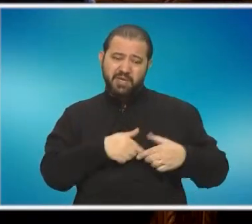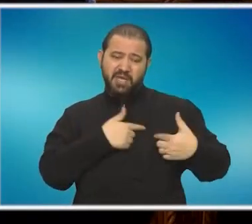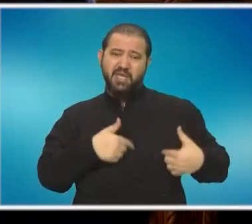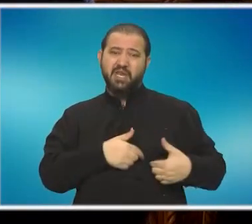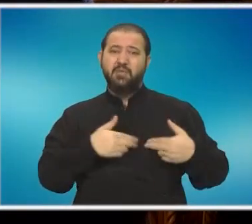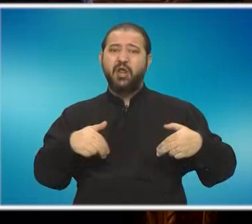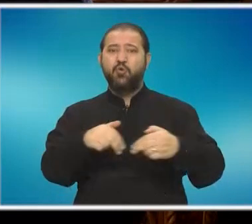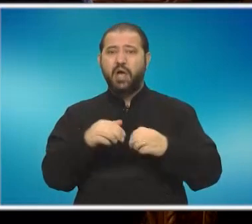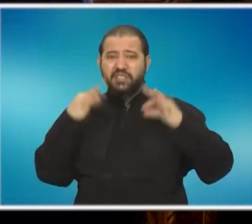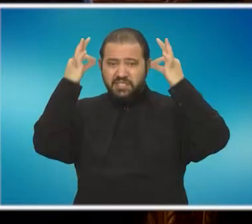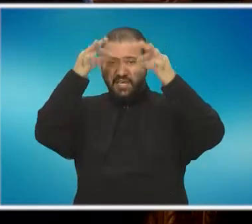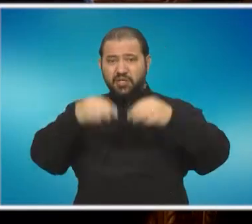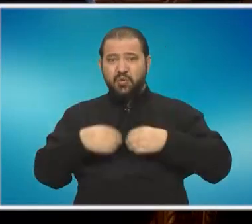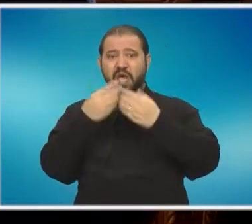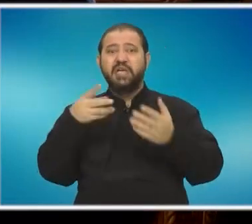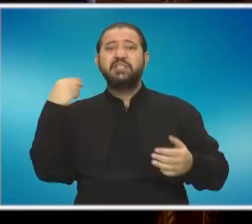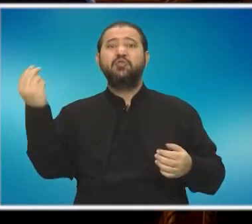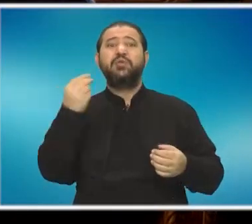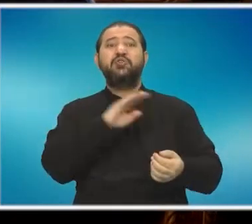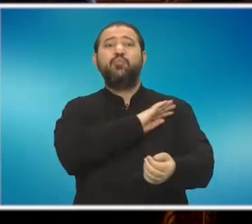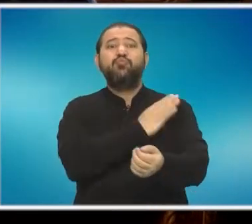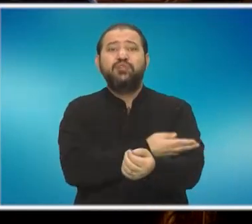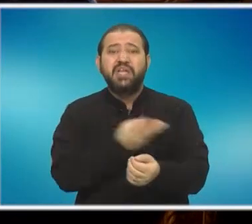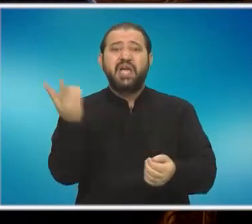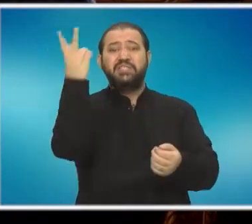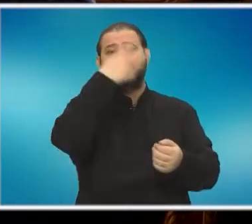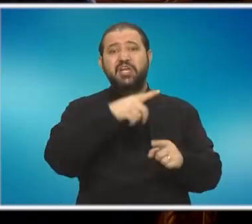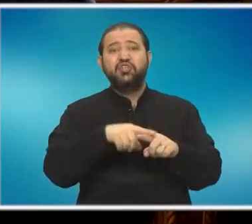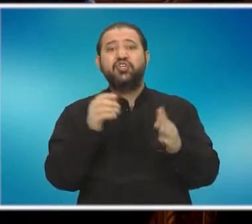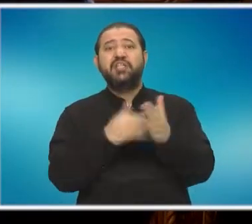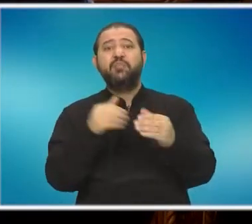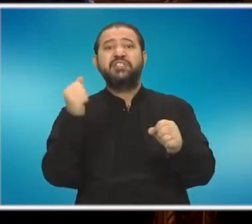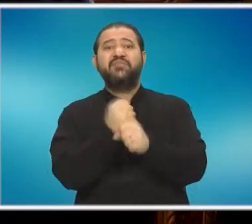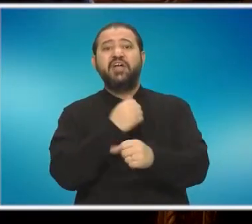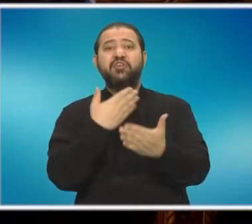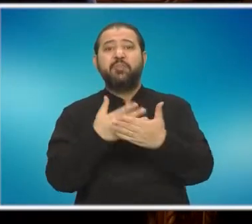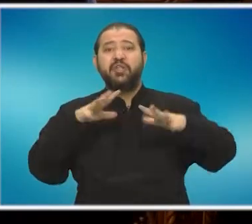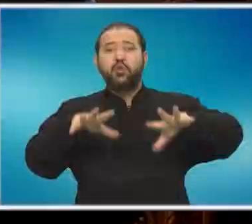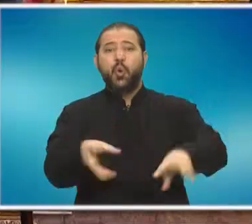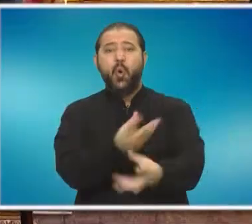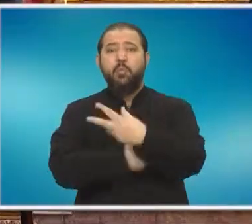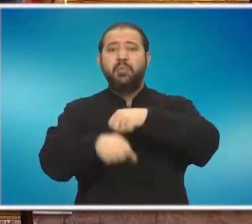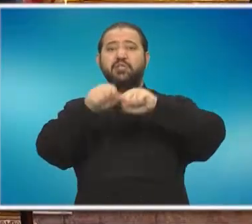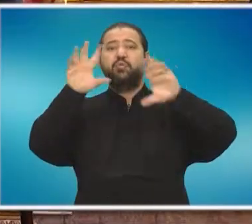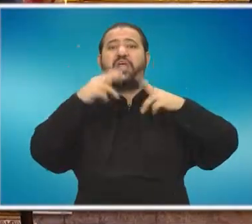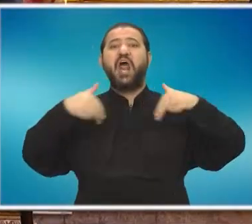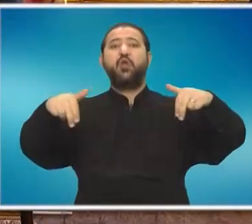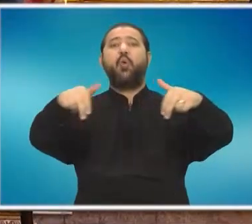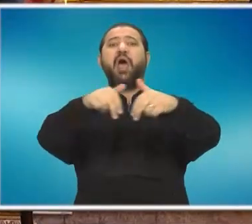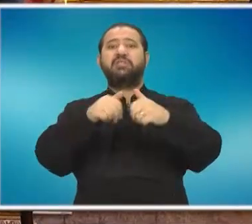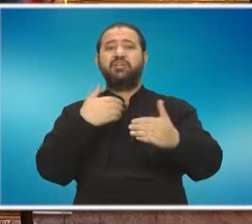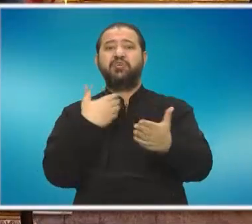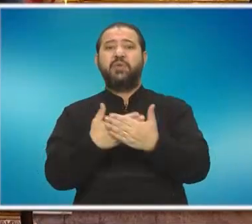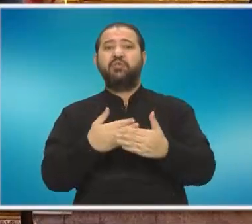parte s-a dat Dumnezeu ca cu timpul să se întoarcă iarăși, să revină cu fața la Hristos, care este forma